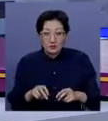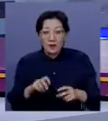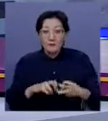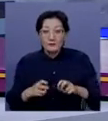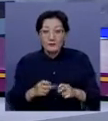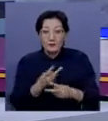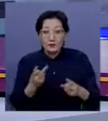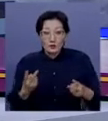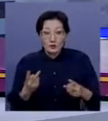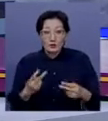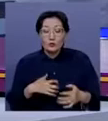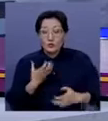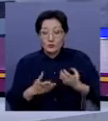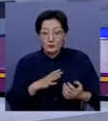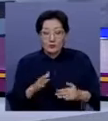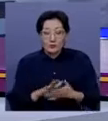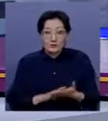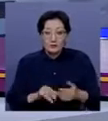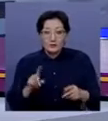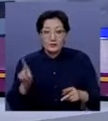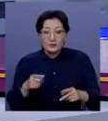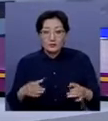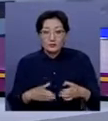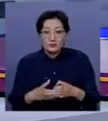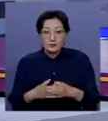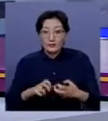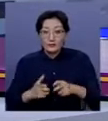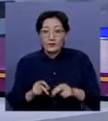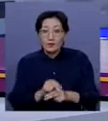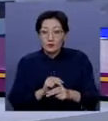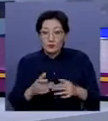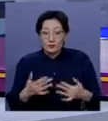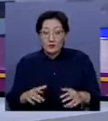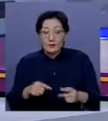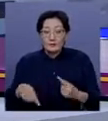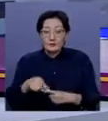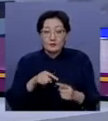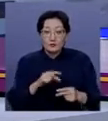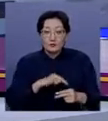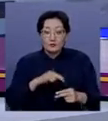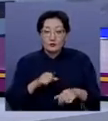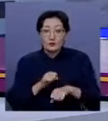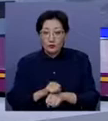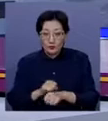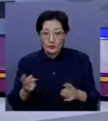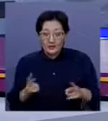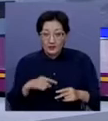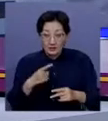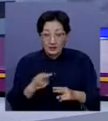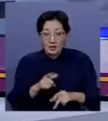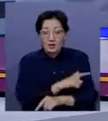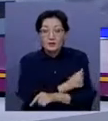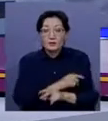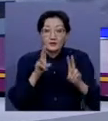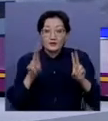кемшіліктерді көріп жағаларын ұстады. Тазалықты талап еткен топ олқылықтарды түзеуге дейін кәсіпкерлерге қызметін тоқтату керектігін айтады.